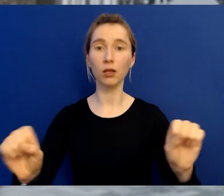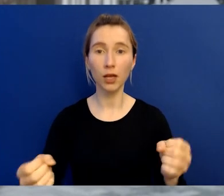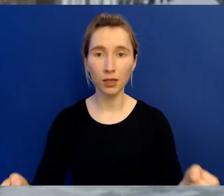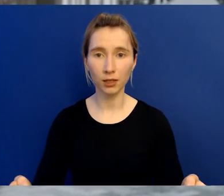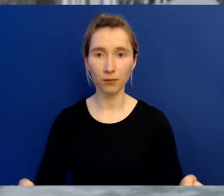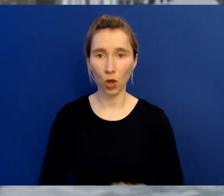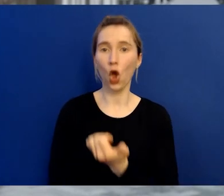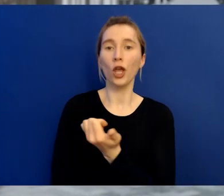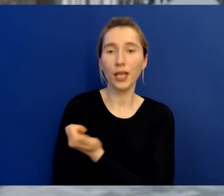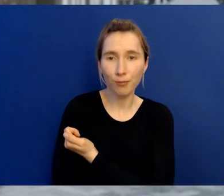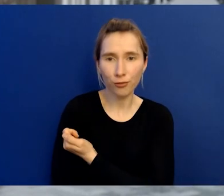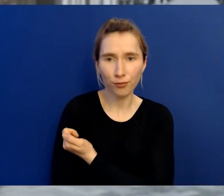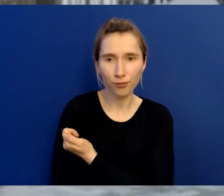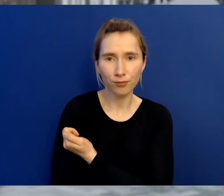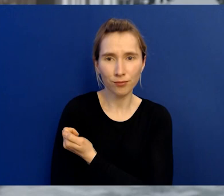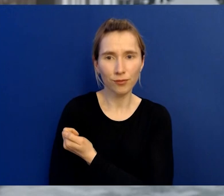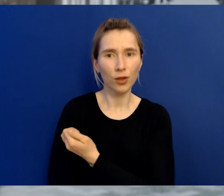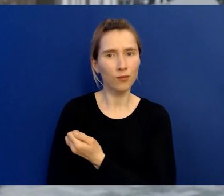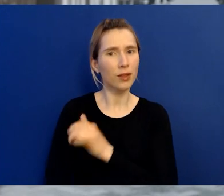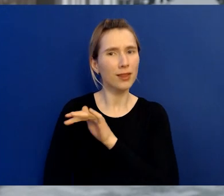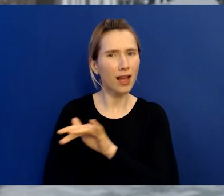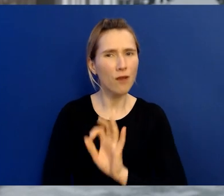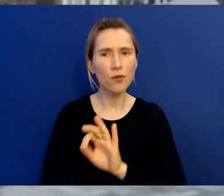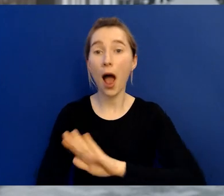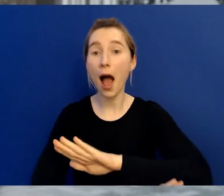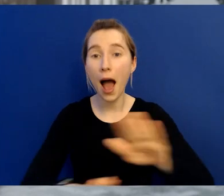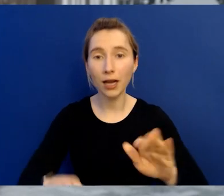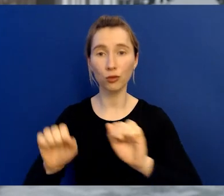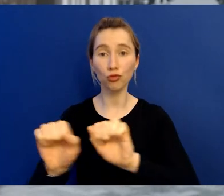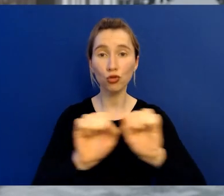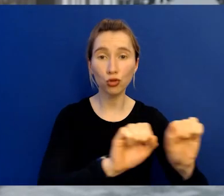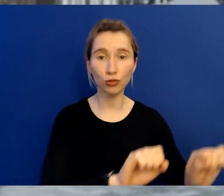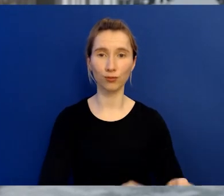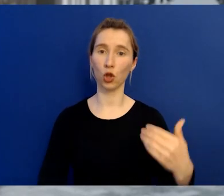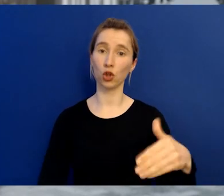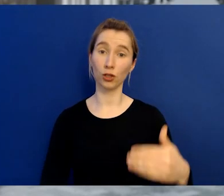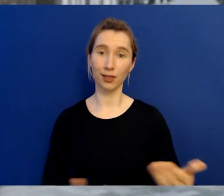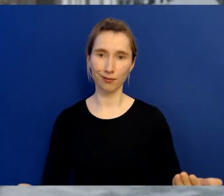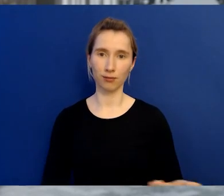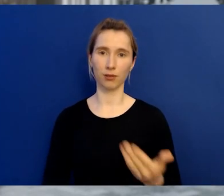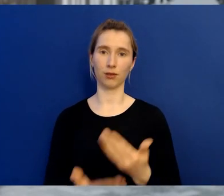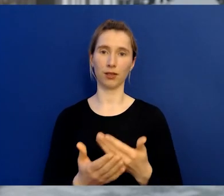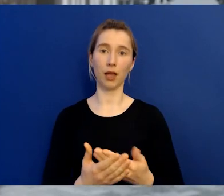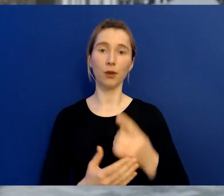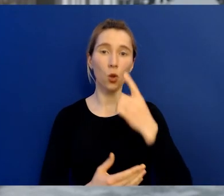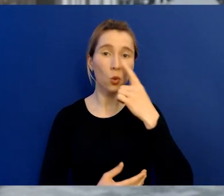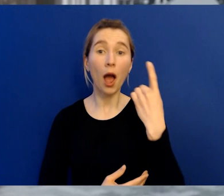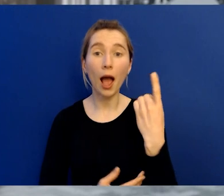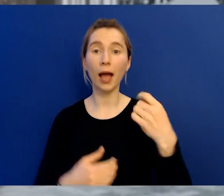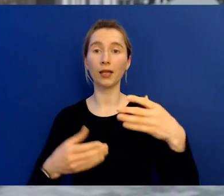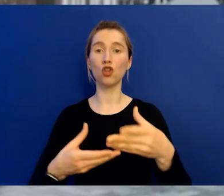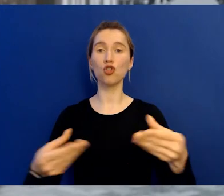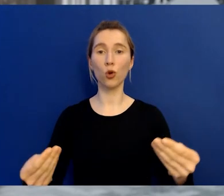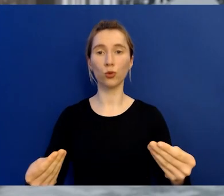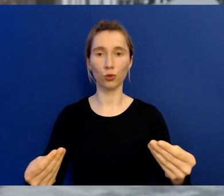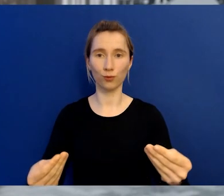uns kein Impfstoff so zur Verfügung steht, dass wir davon sprechen können, dass alle Menschen geschützt sind, gibt es nur ein einziges Mittel,